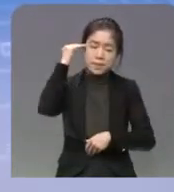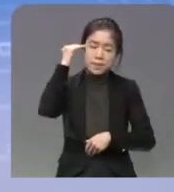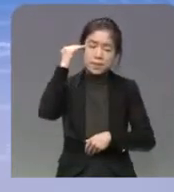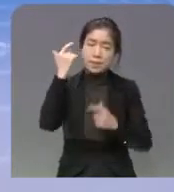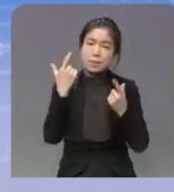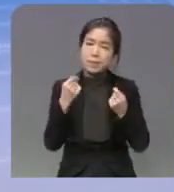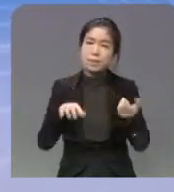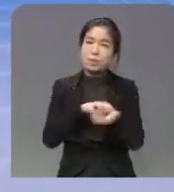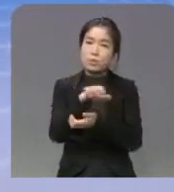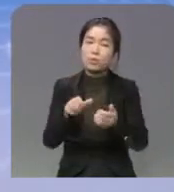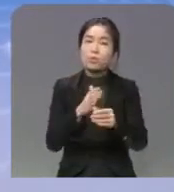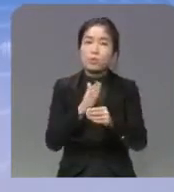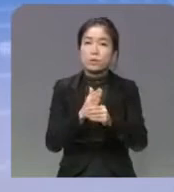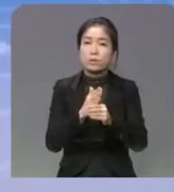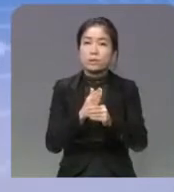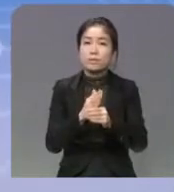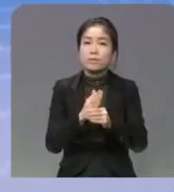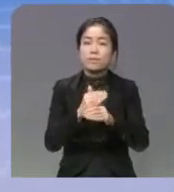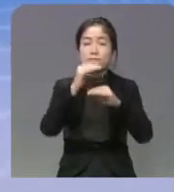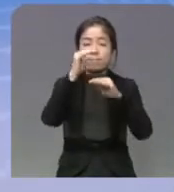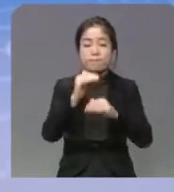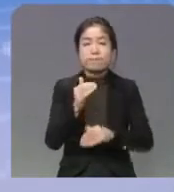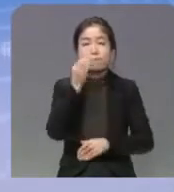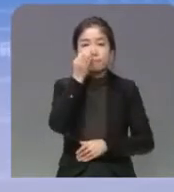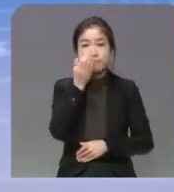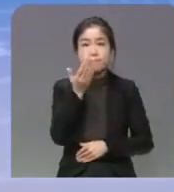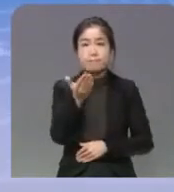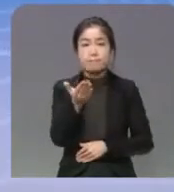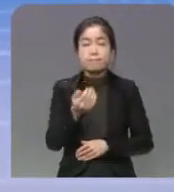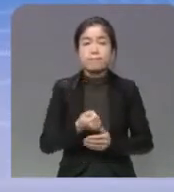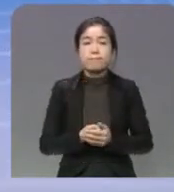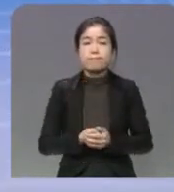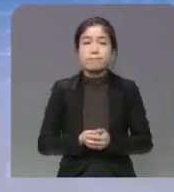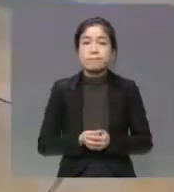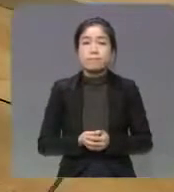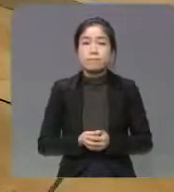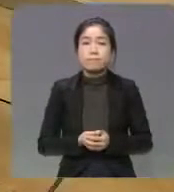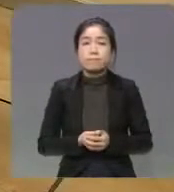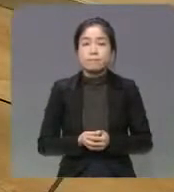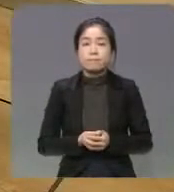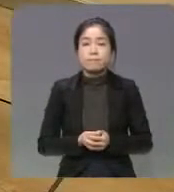아닌지 논란이 일고 있습니다. 김혜린 기자가 보도합니다.